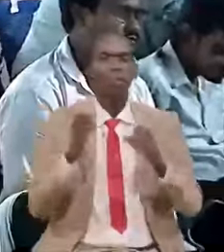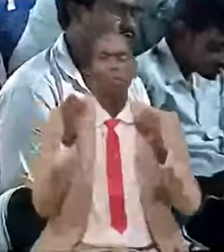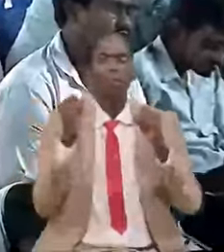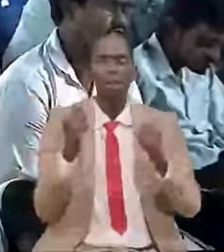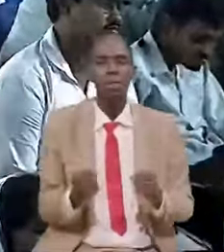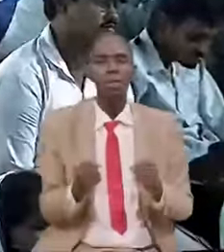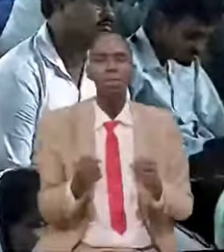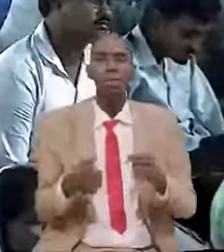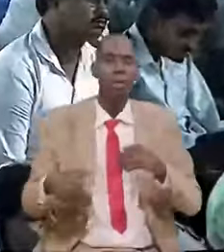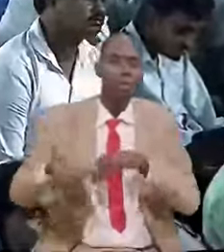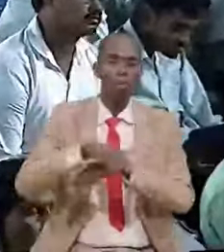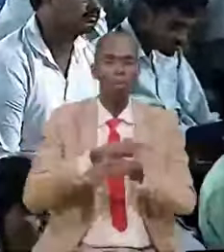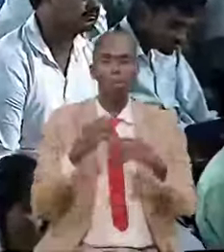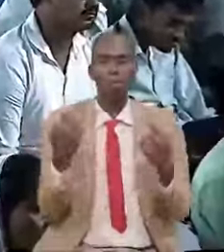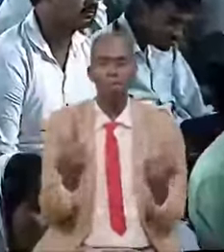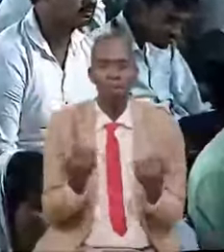La puissance sur le péché.